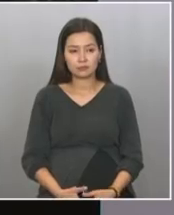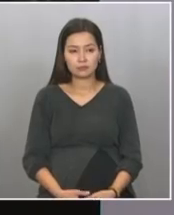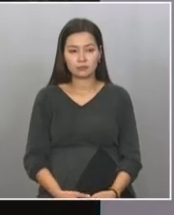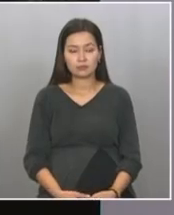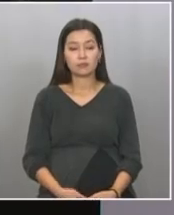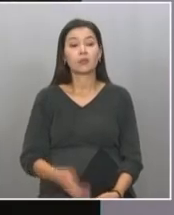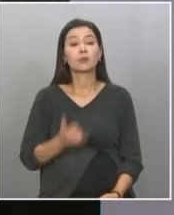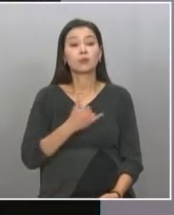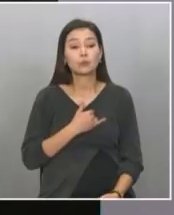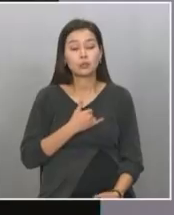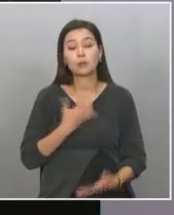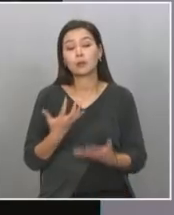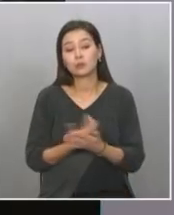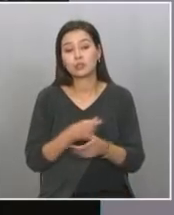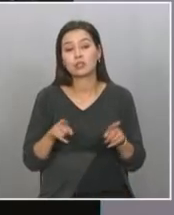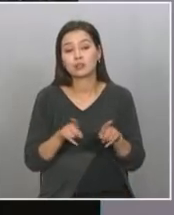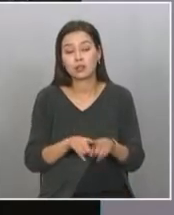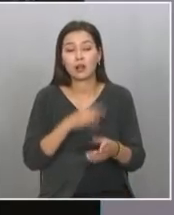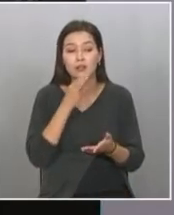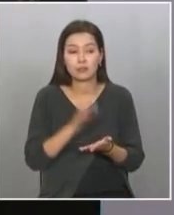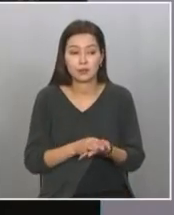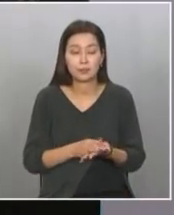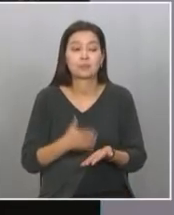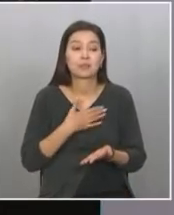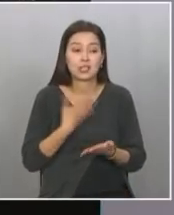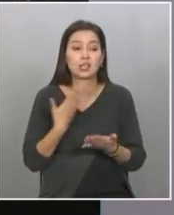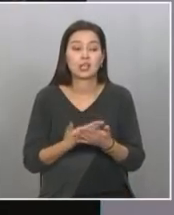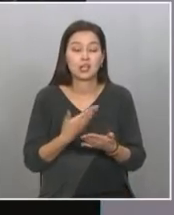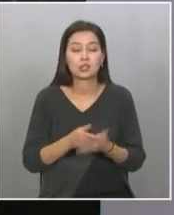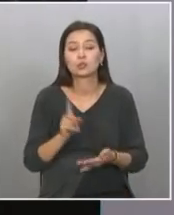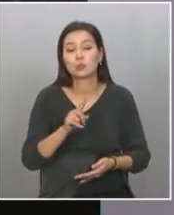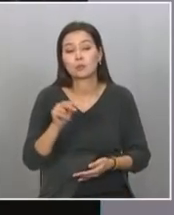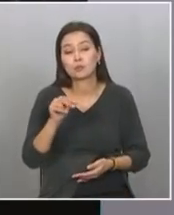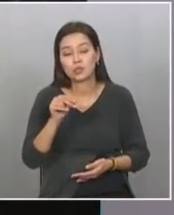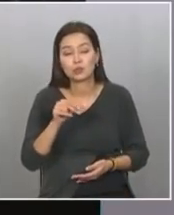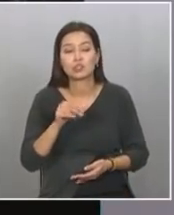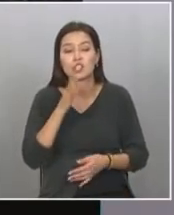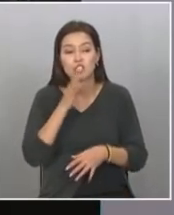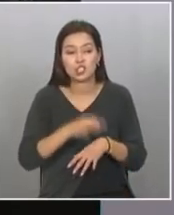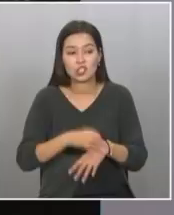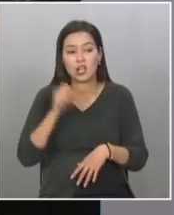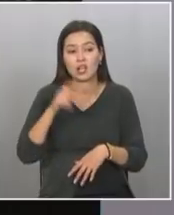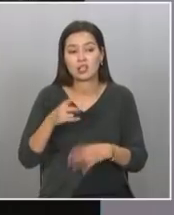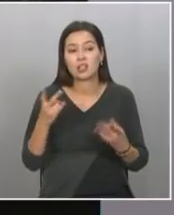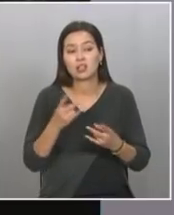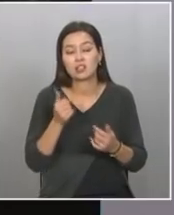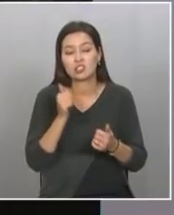У меня получился вот такой ответ. «Мне кажется, что песочные часы надо